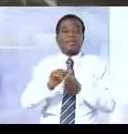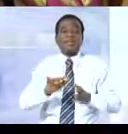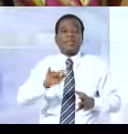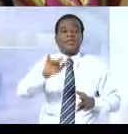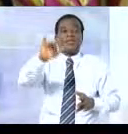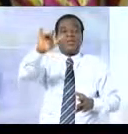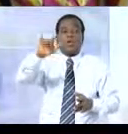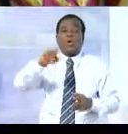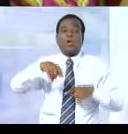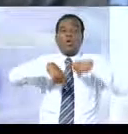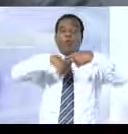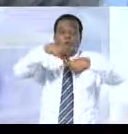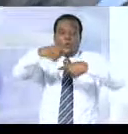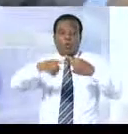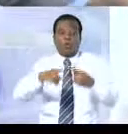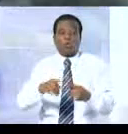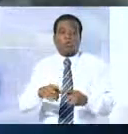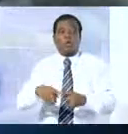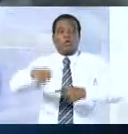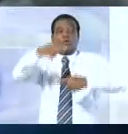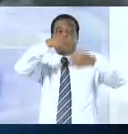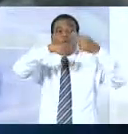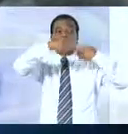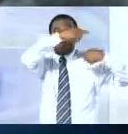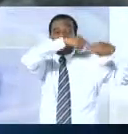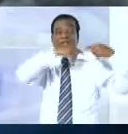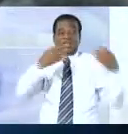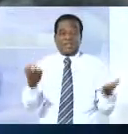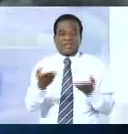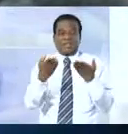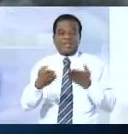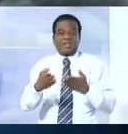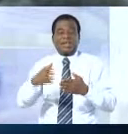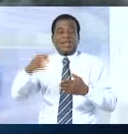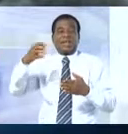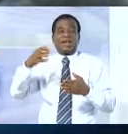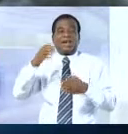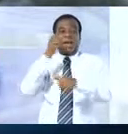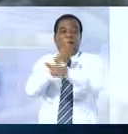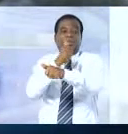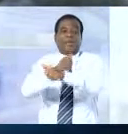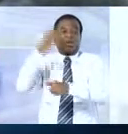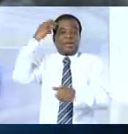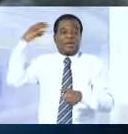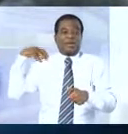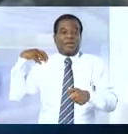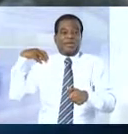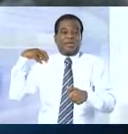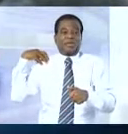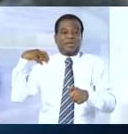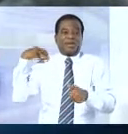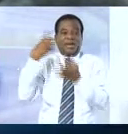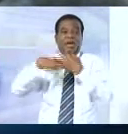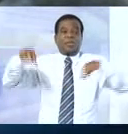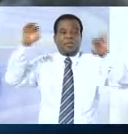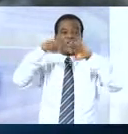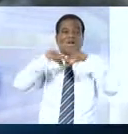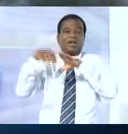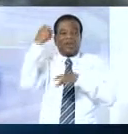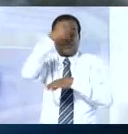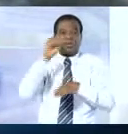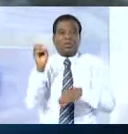compagnie nationale veut stimuler le marché. Abidjan est une capitale essentielle en Afrique de l'Ouest, qui